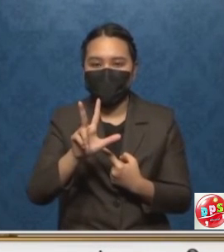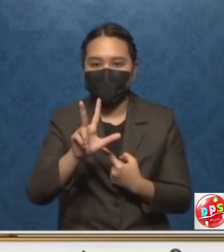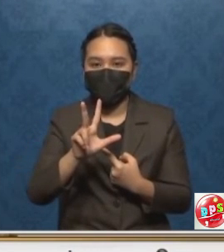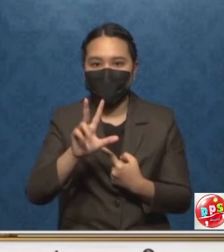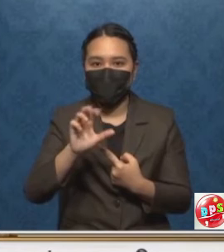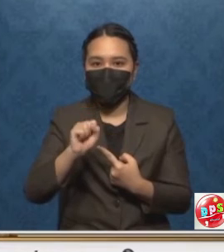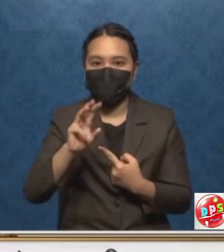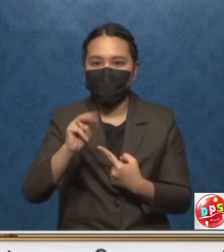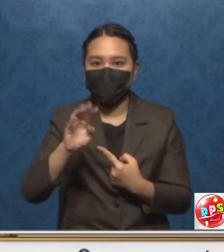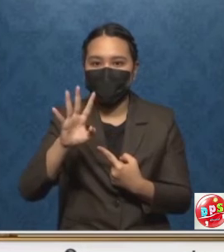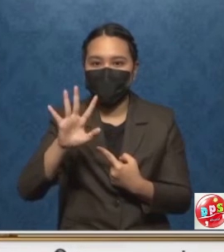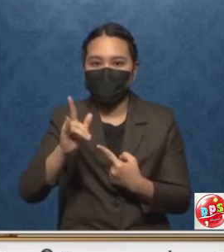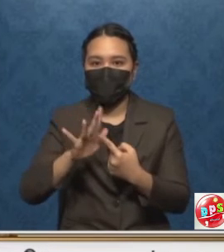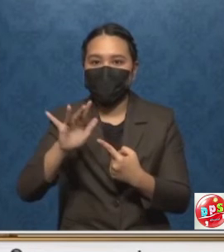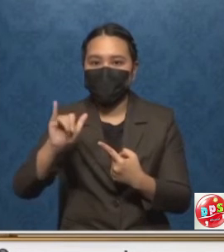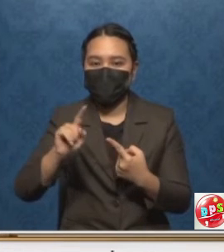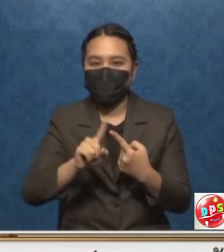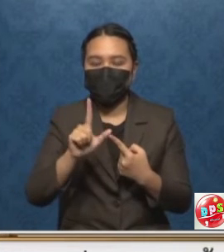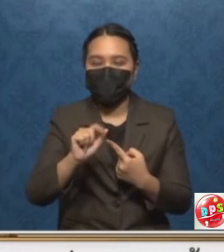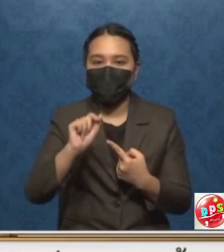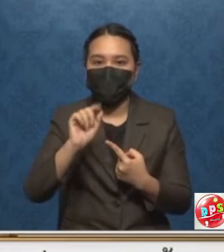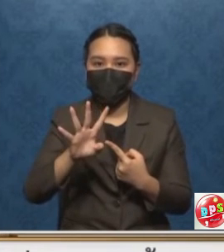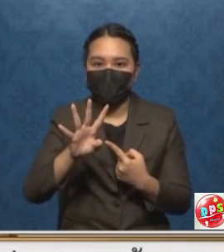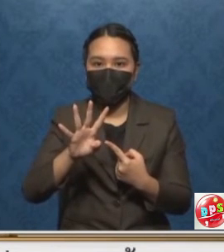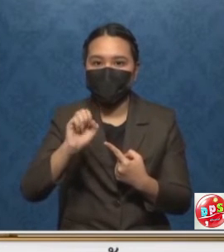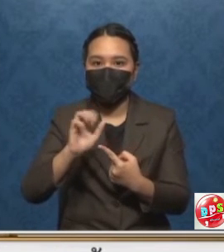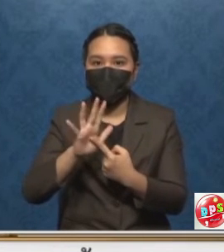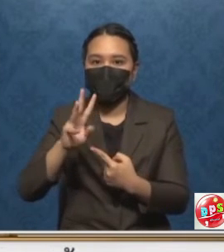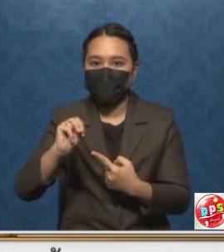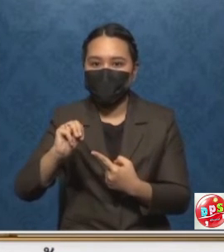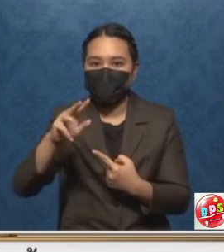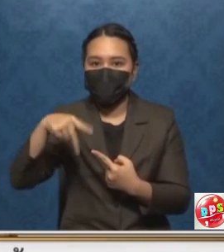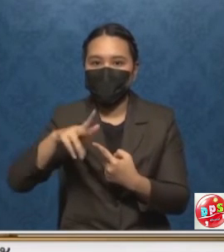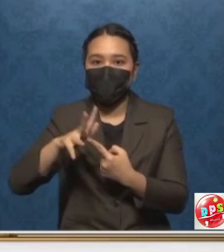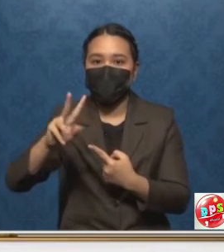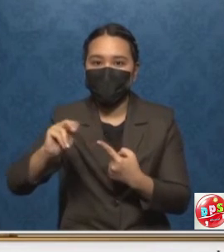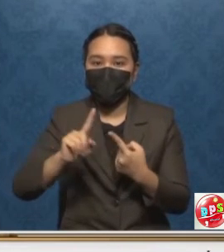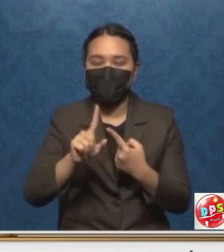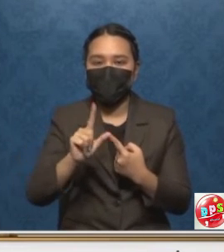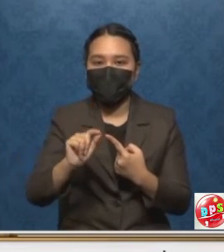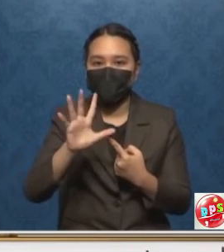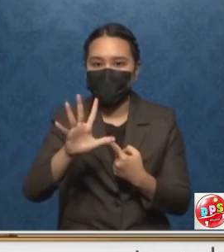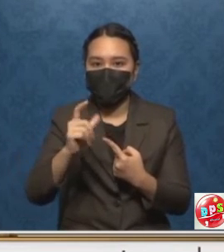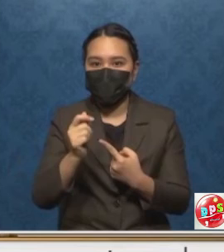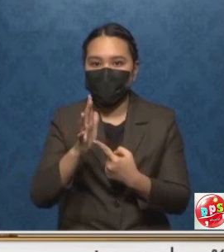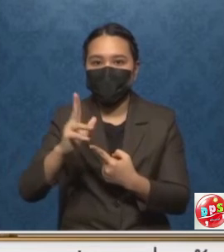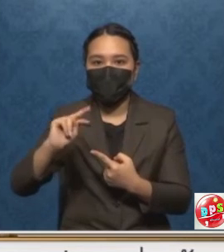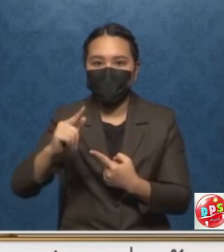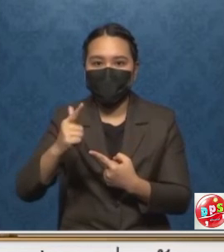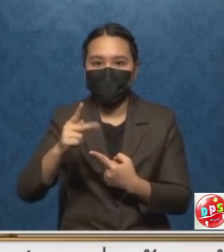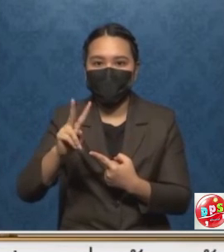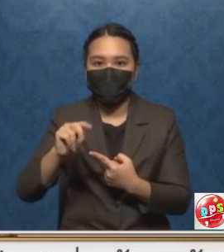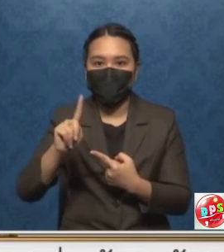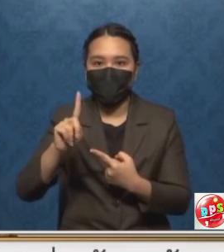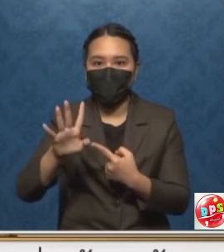นายสมชาย หอม ละออ24. นายสัมพัน แป้นพัด25. นายอางคณา นีล